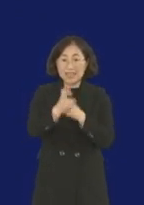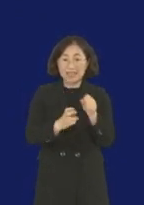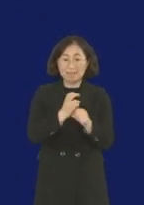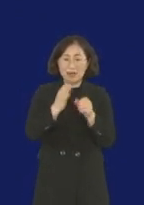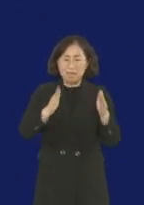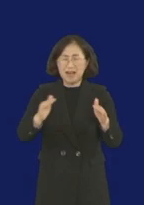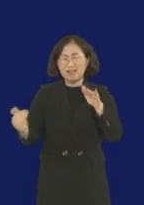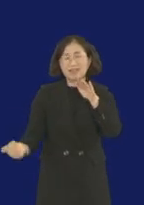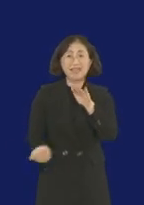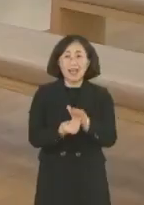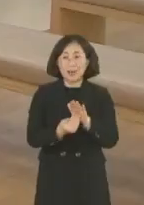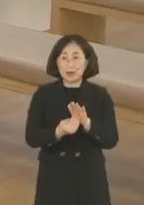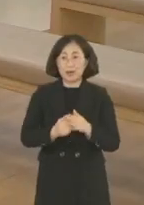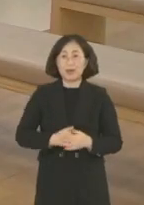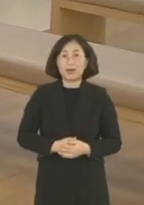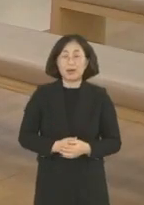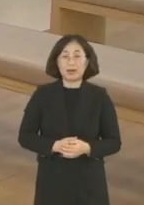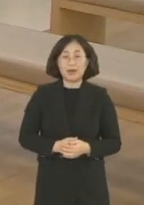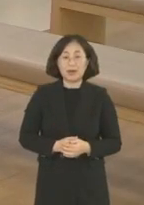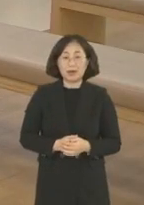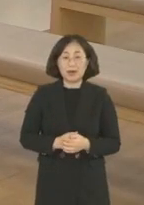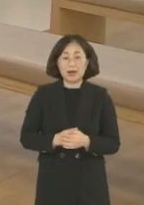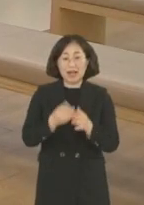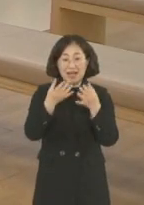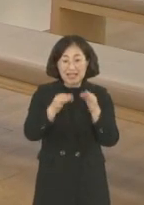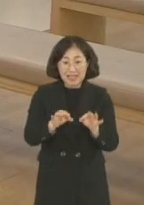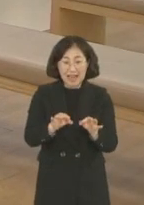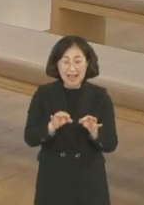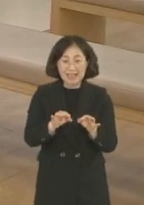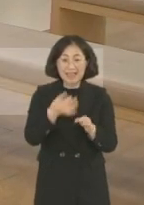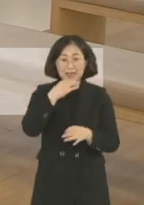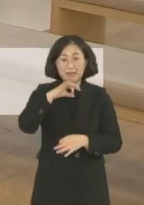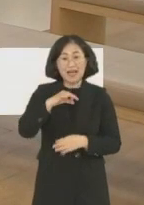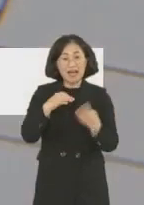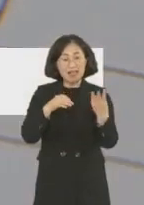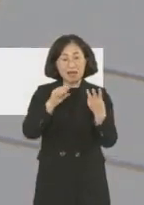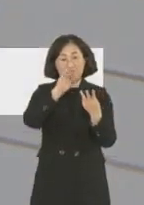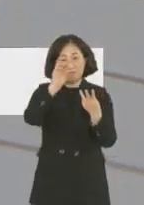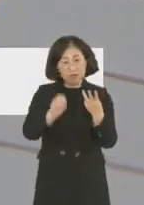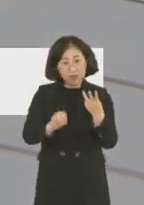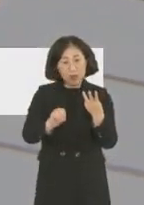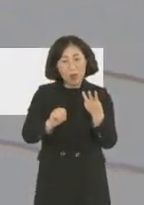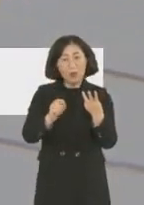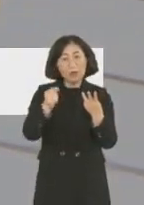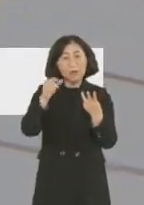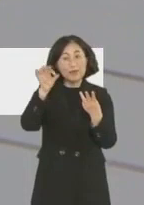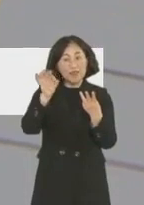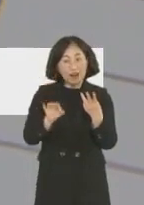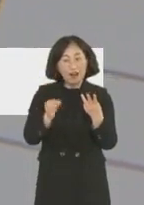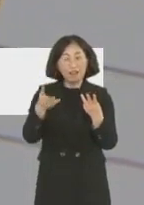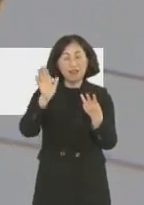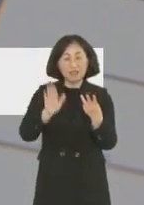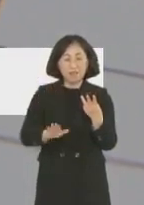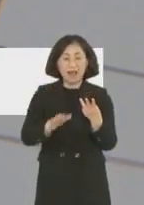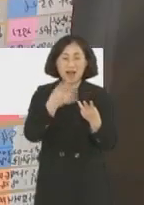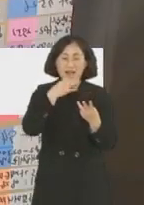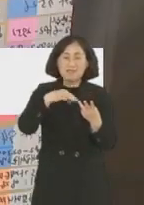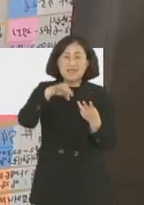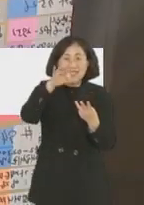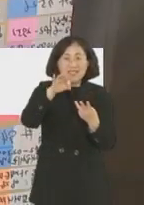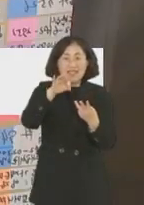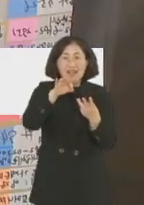만에 최대치입니다. 시중은행의 예금금리가 3%대 후반까지 떨어졌지만 여전히 고금리